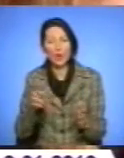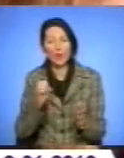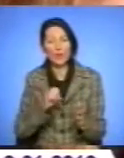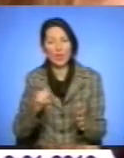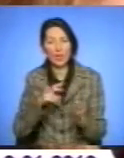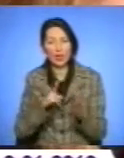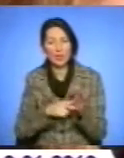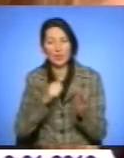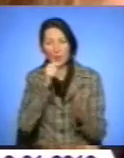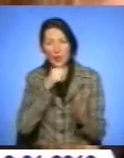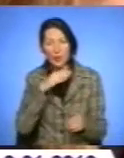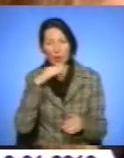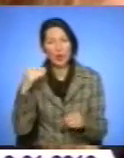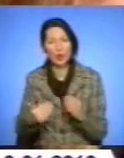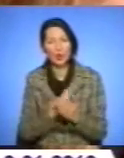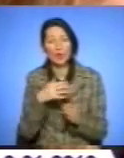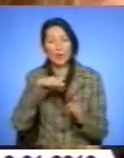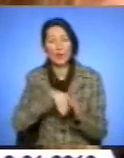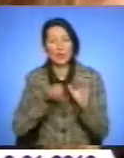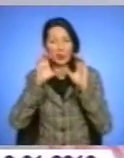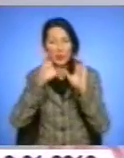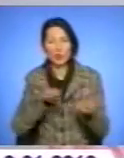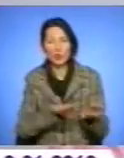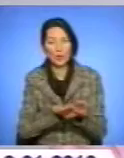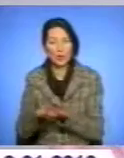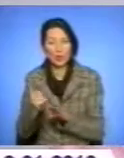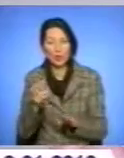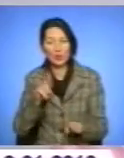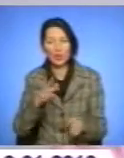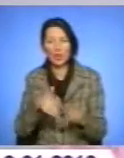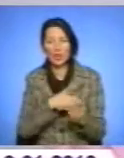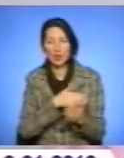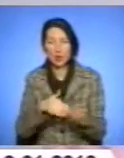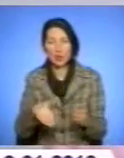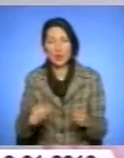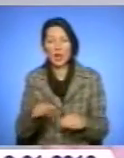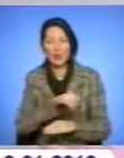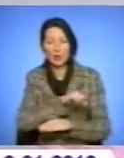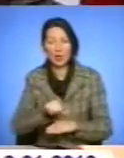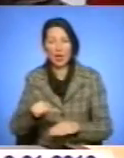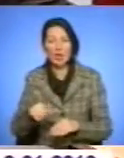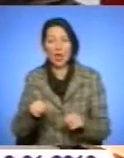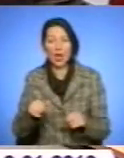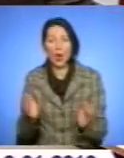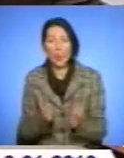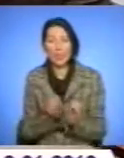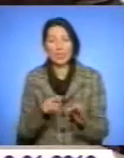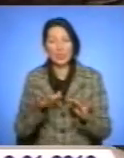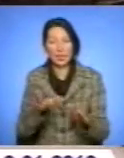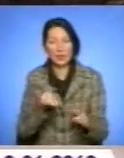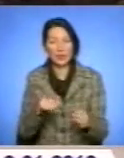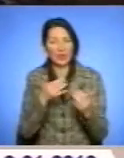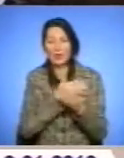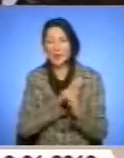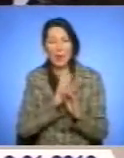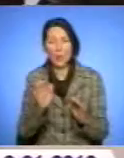Багато нововведень і на законодавчому рівні. З 1 січня анулюються територіальні обмеження діяльності, тобто відтепер не буде